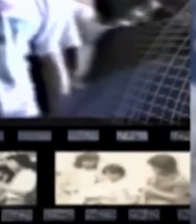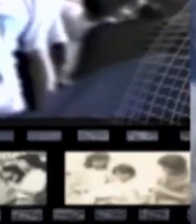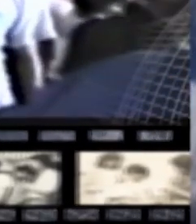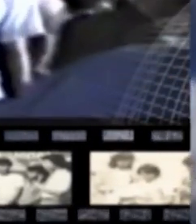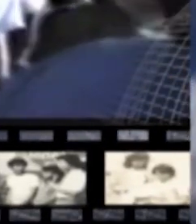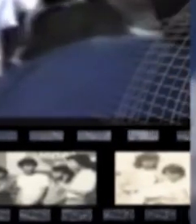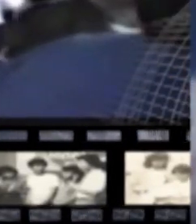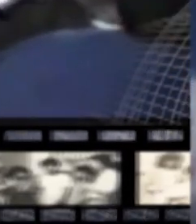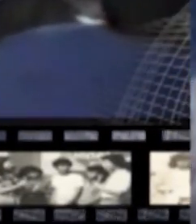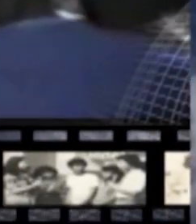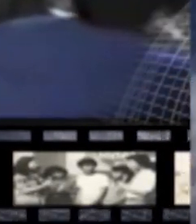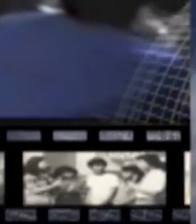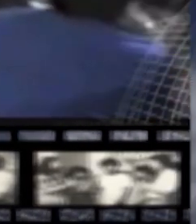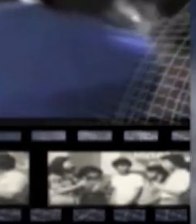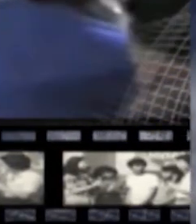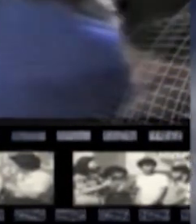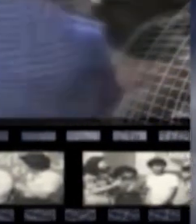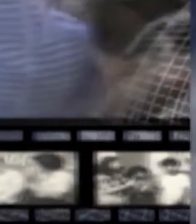narito.